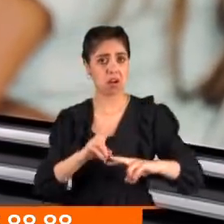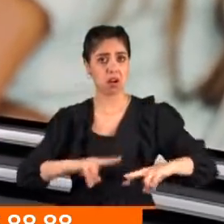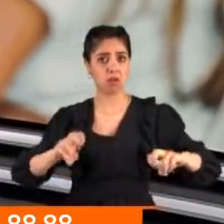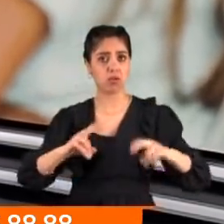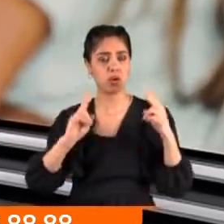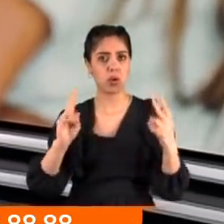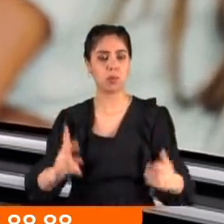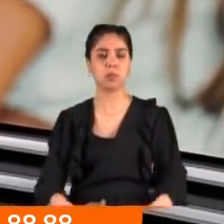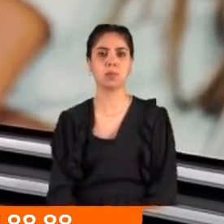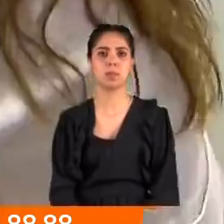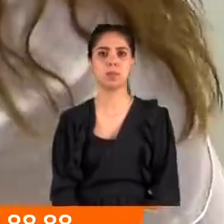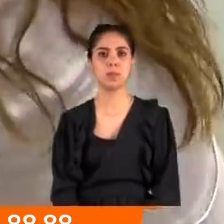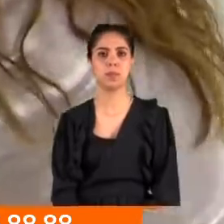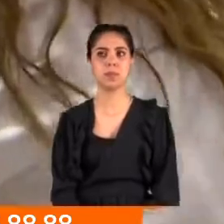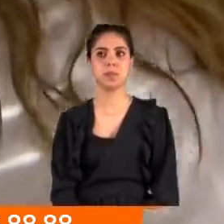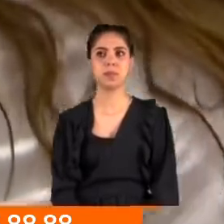yapıyor.